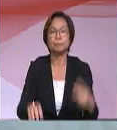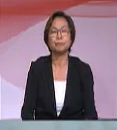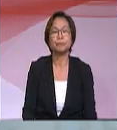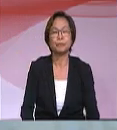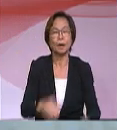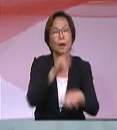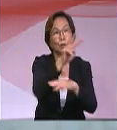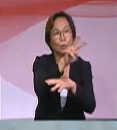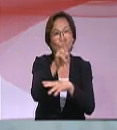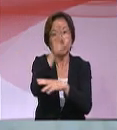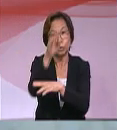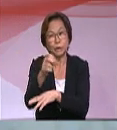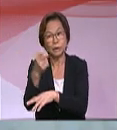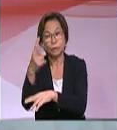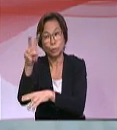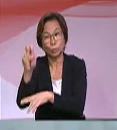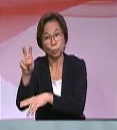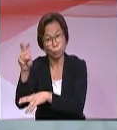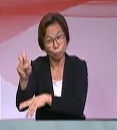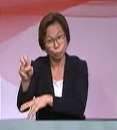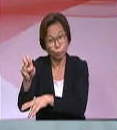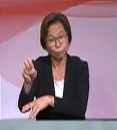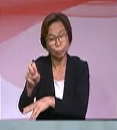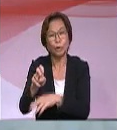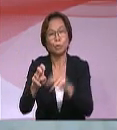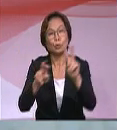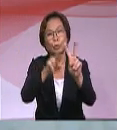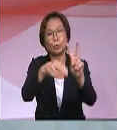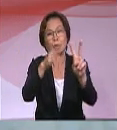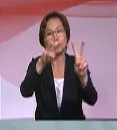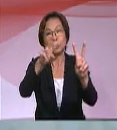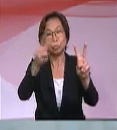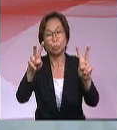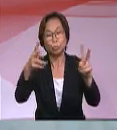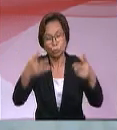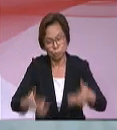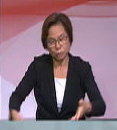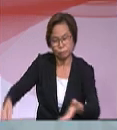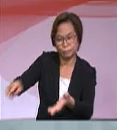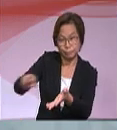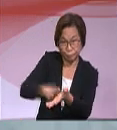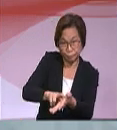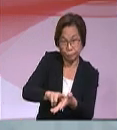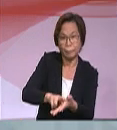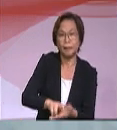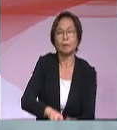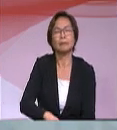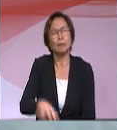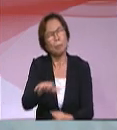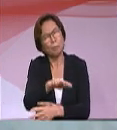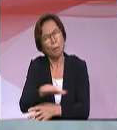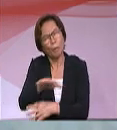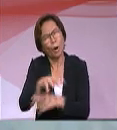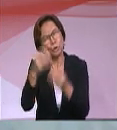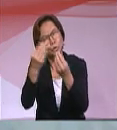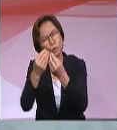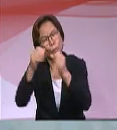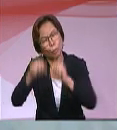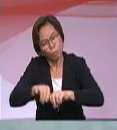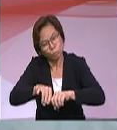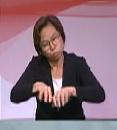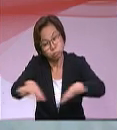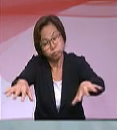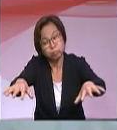pada 22 Disember 2020, 2,062 kes telah dilaporkan dan anggaran kadar